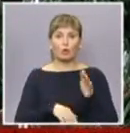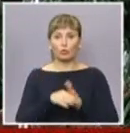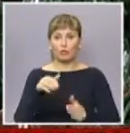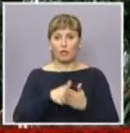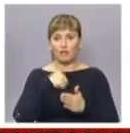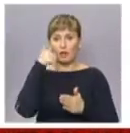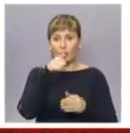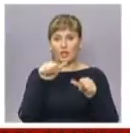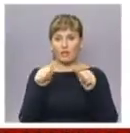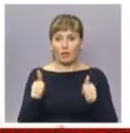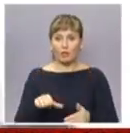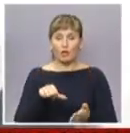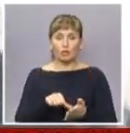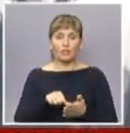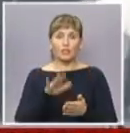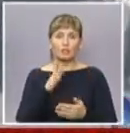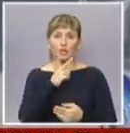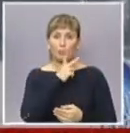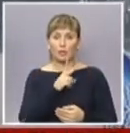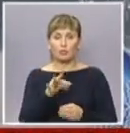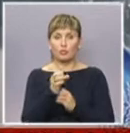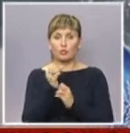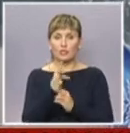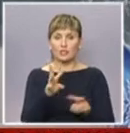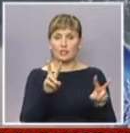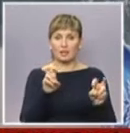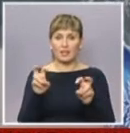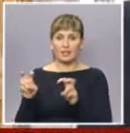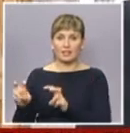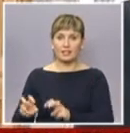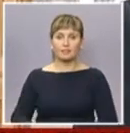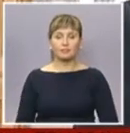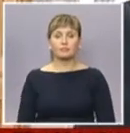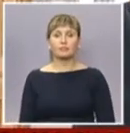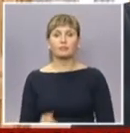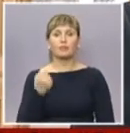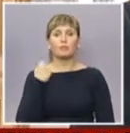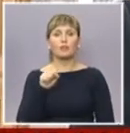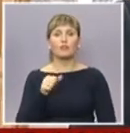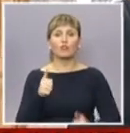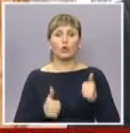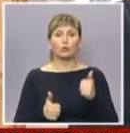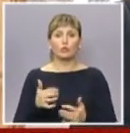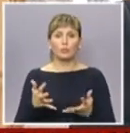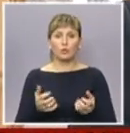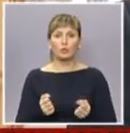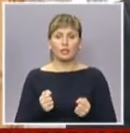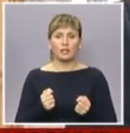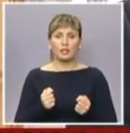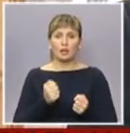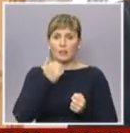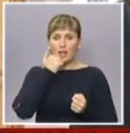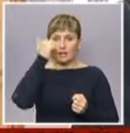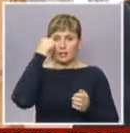новогоднее оформление. Участников будут оценивать по 14 номинациям. Победители в конкурсе получают благодарственное письмо